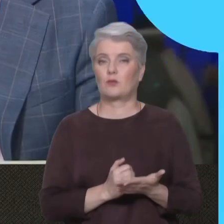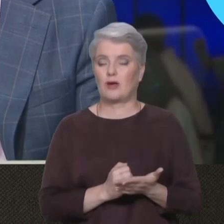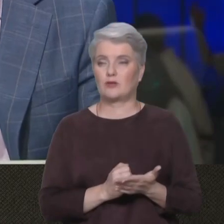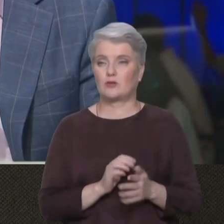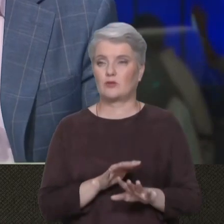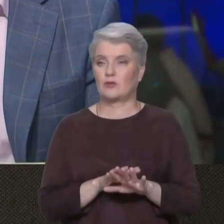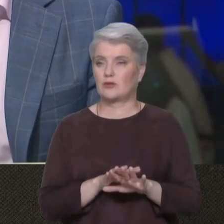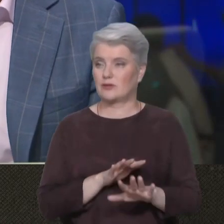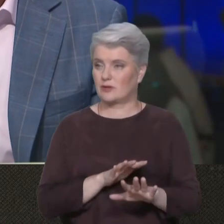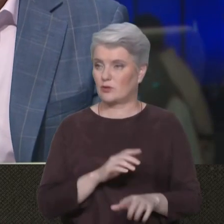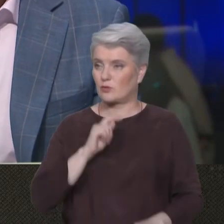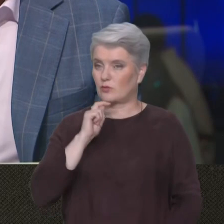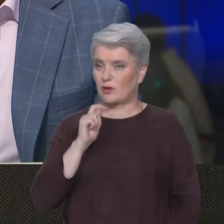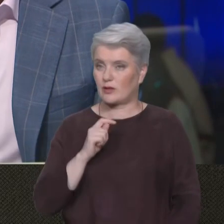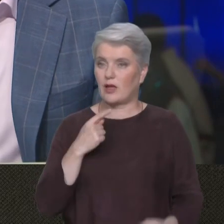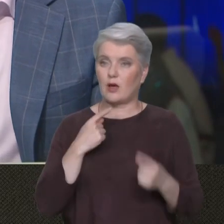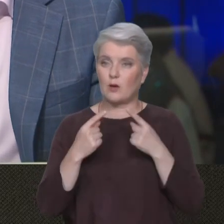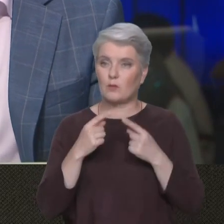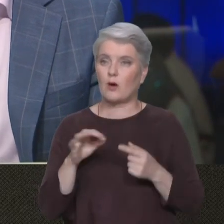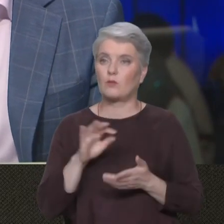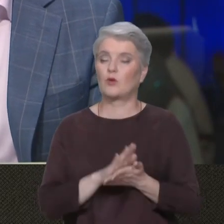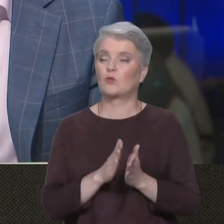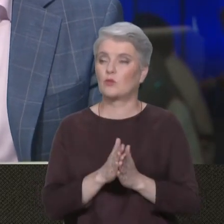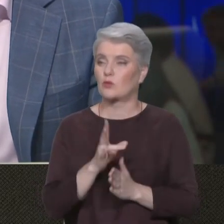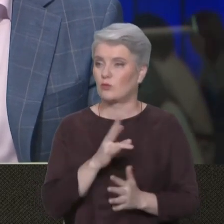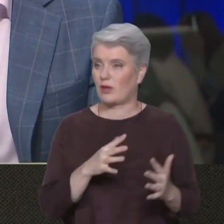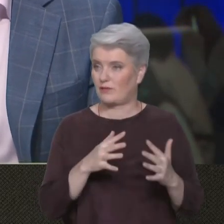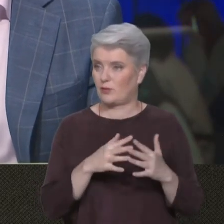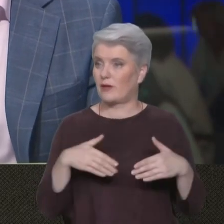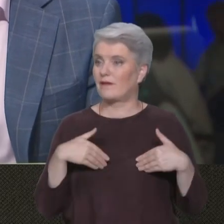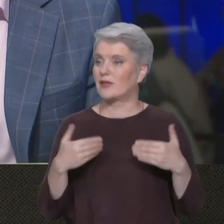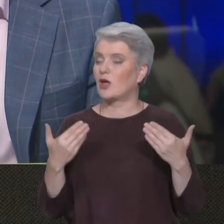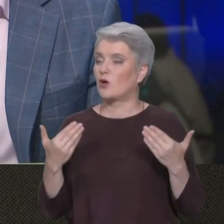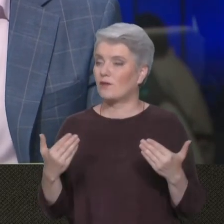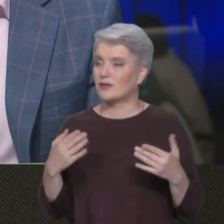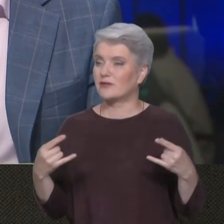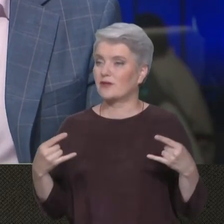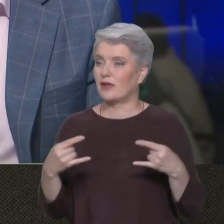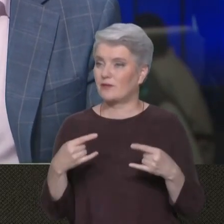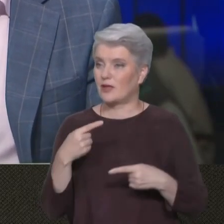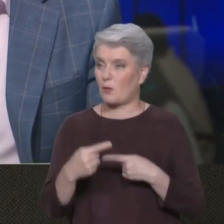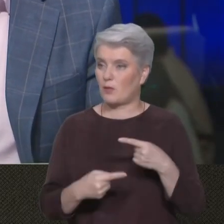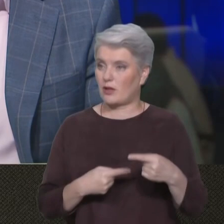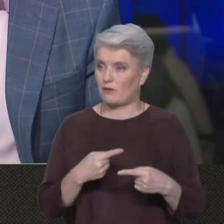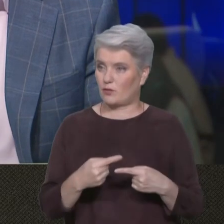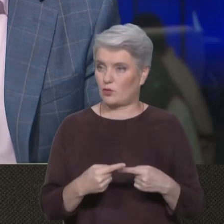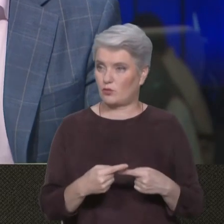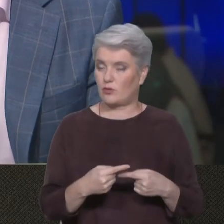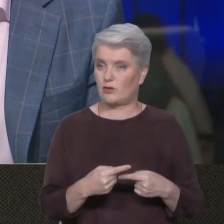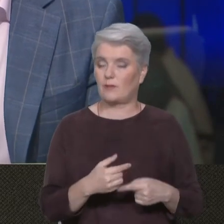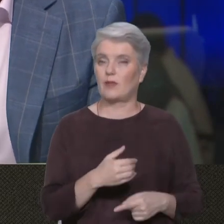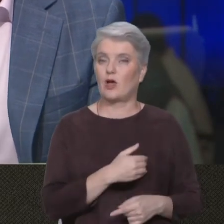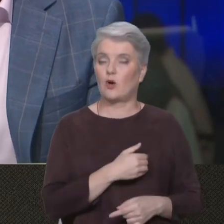про ситуацію на фронті. Пане Сергію, вітаю вас в ефірі марафону. Отож,